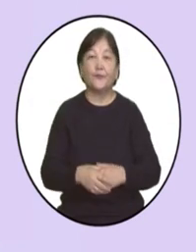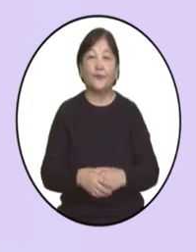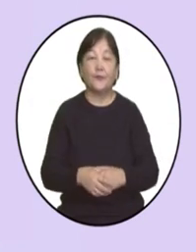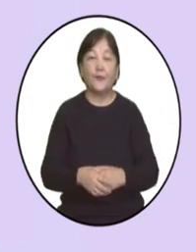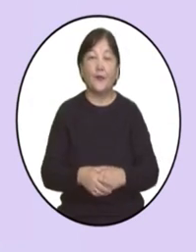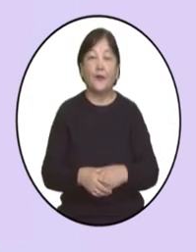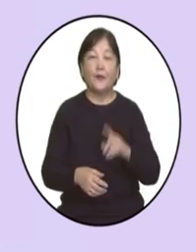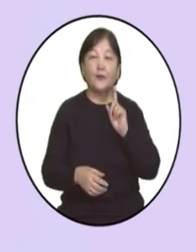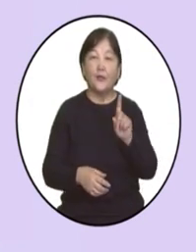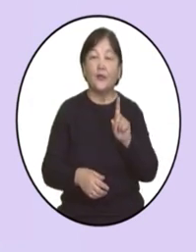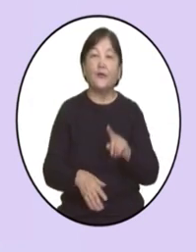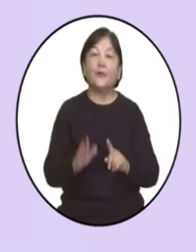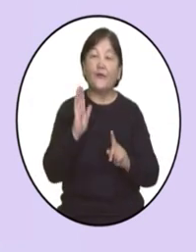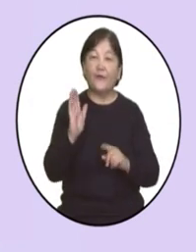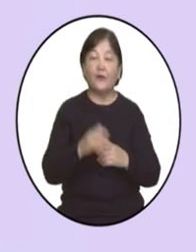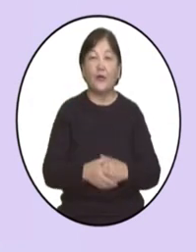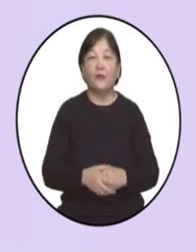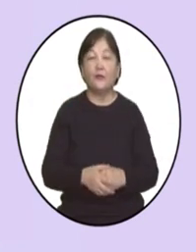За 1V,